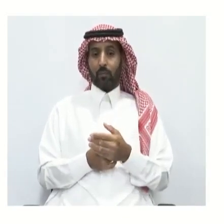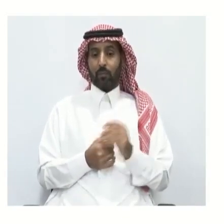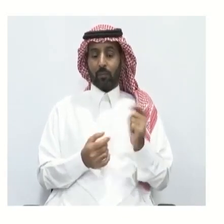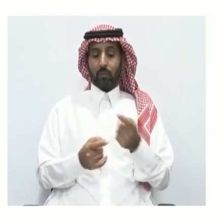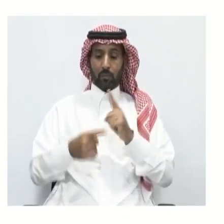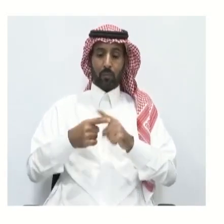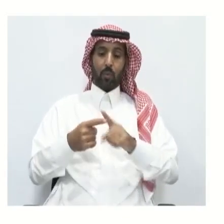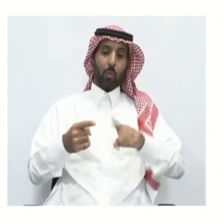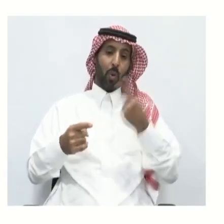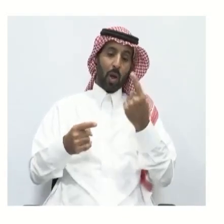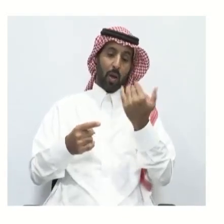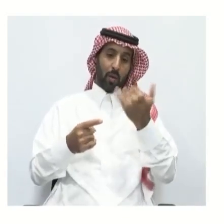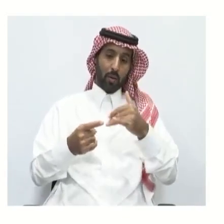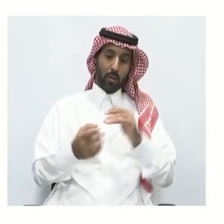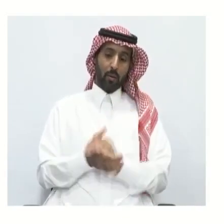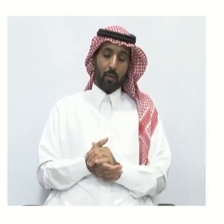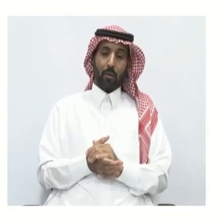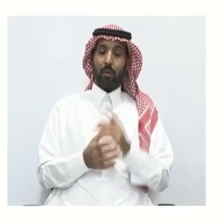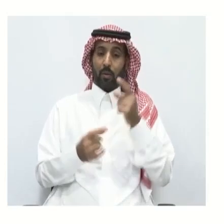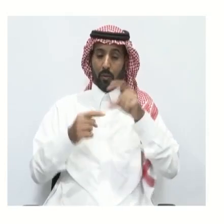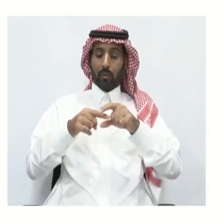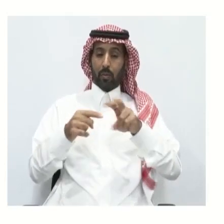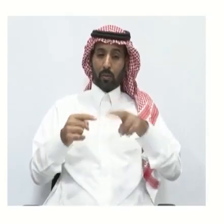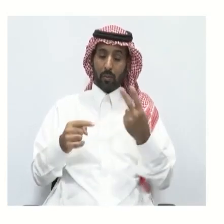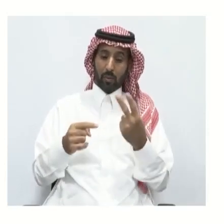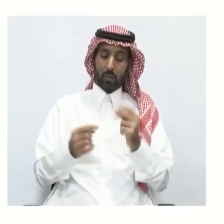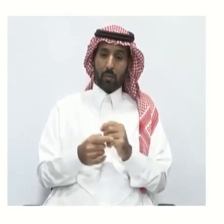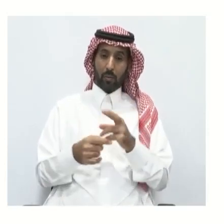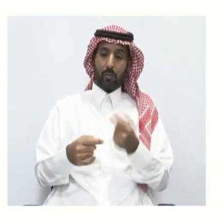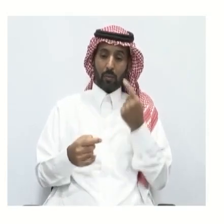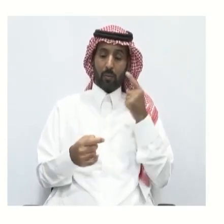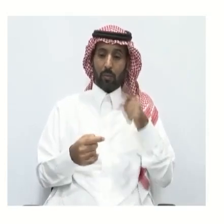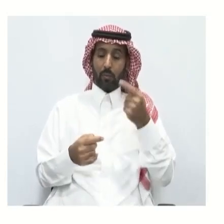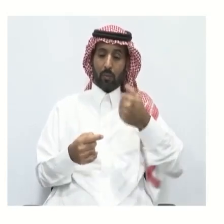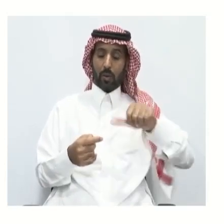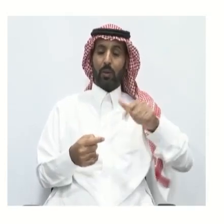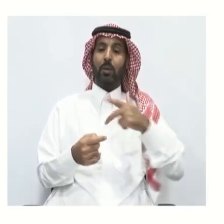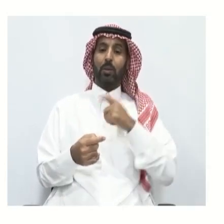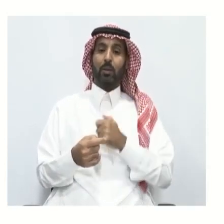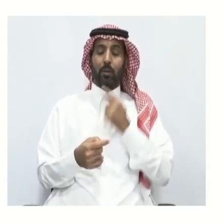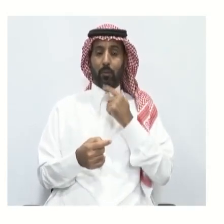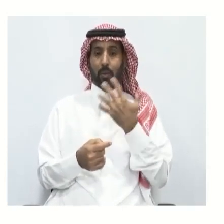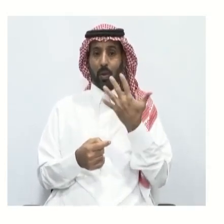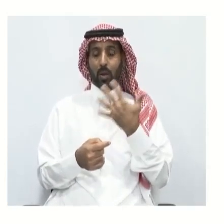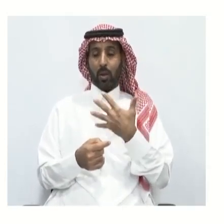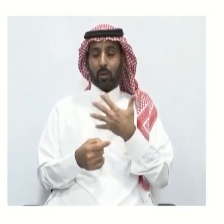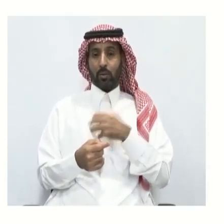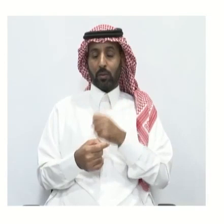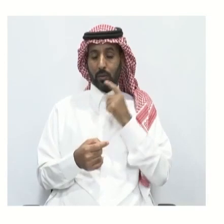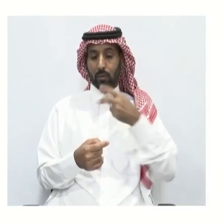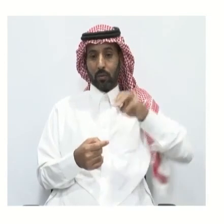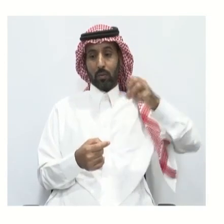نضرب الواحد ونص الواحد ونقسمه على اثنين سيعطيني 0.750 مول وهنا